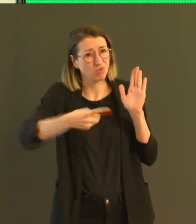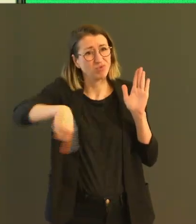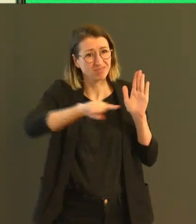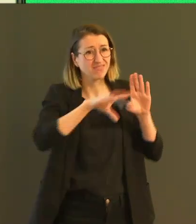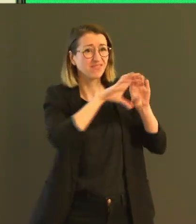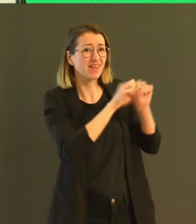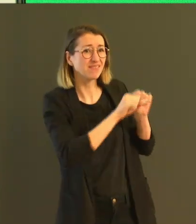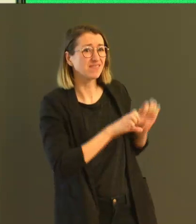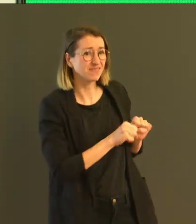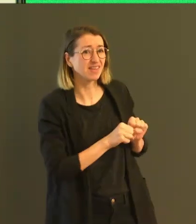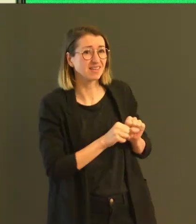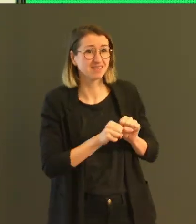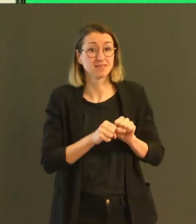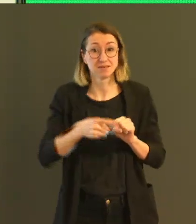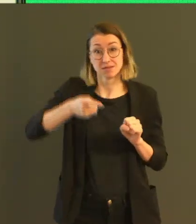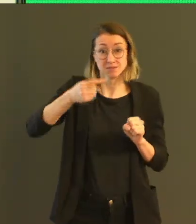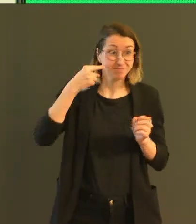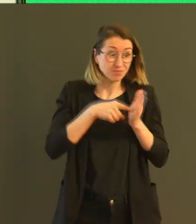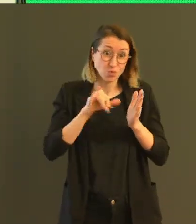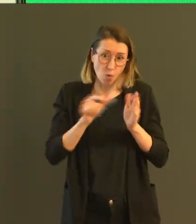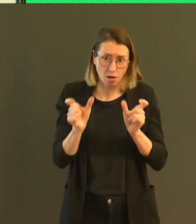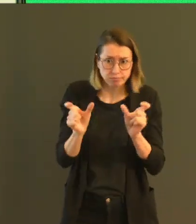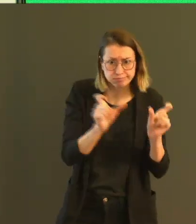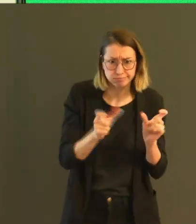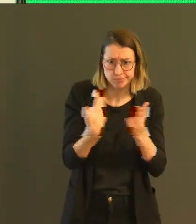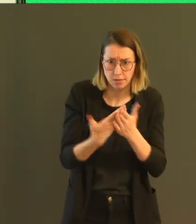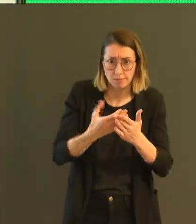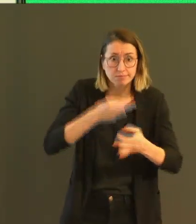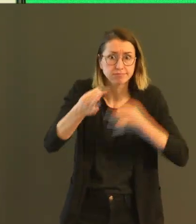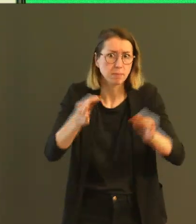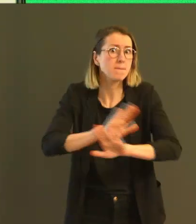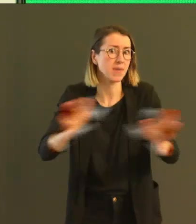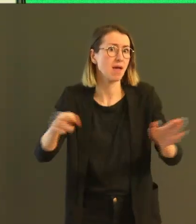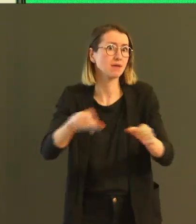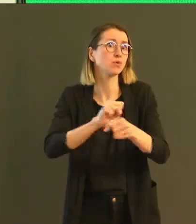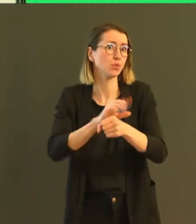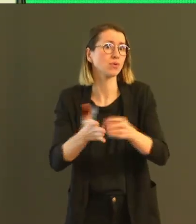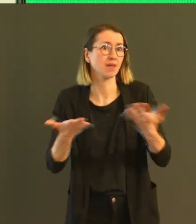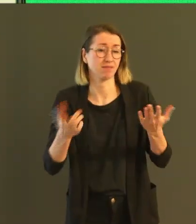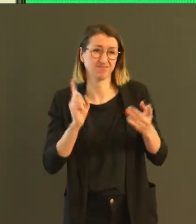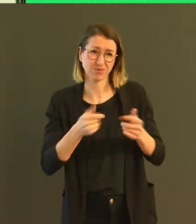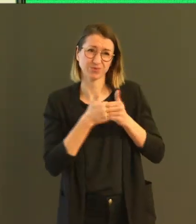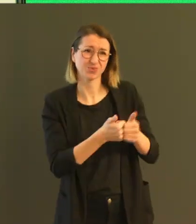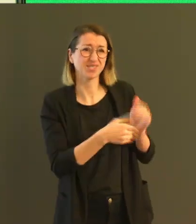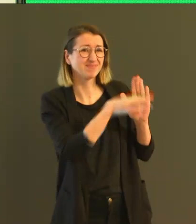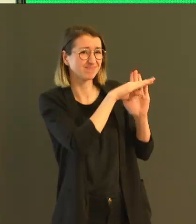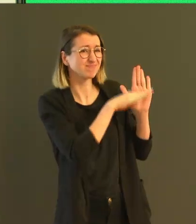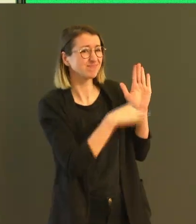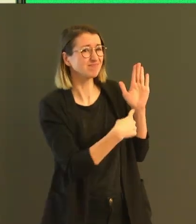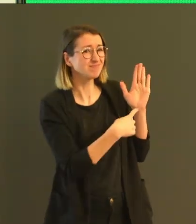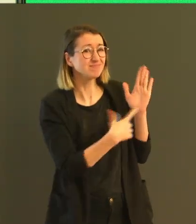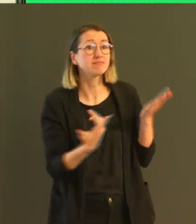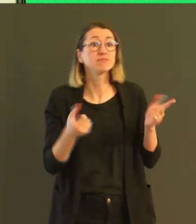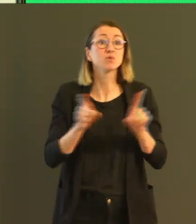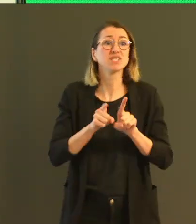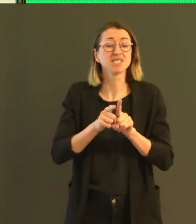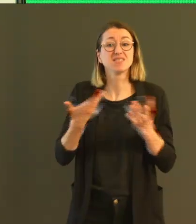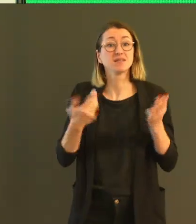nous a tous touchés mais aujourd'hui nous pouvons aussi entreprendre davantage de contacts dans notre vie privée et notre vie